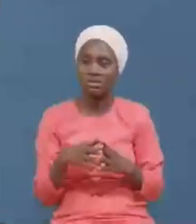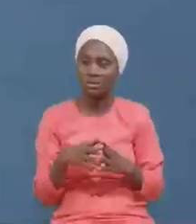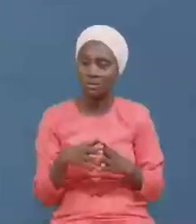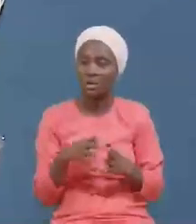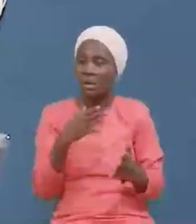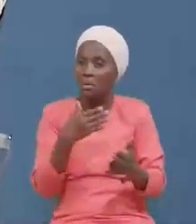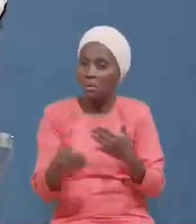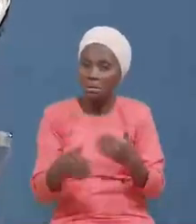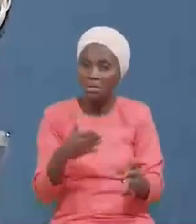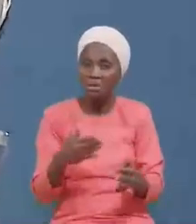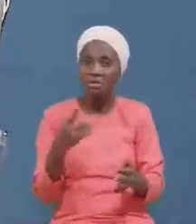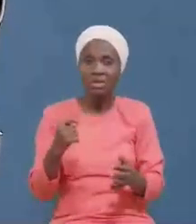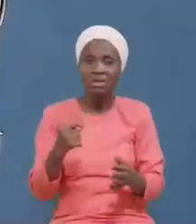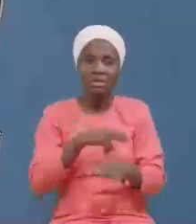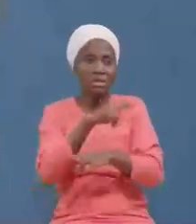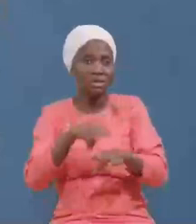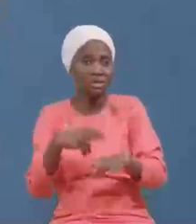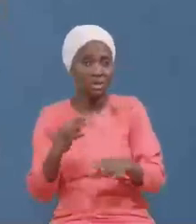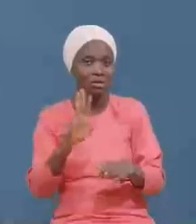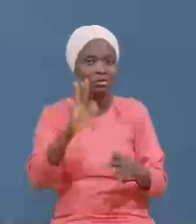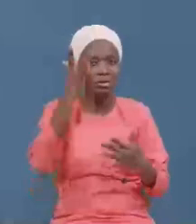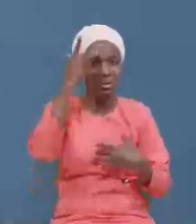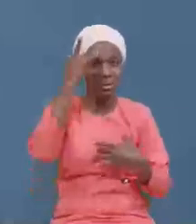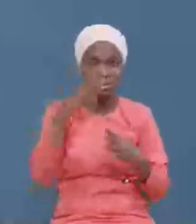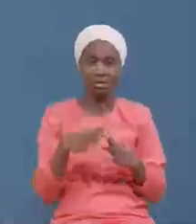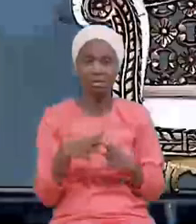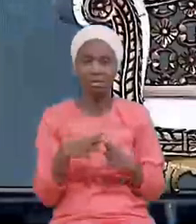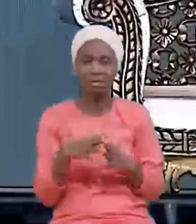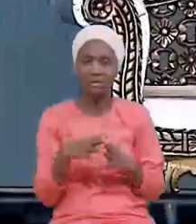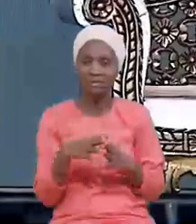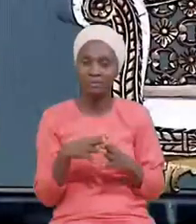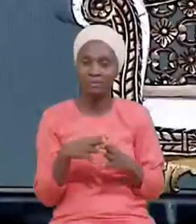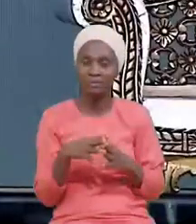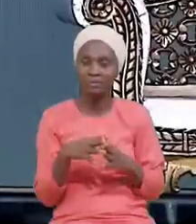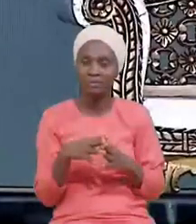quelle que soit la nature de votre maladie,